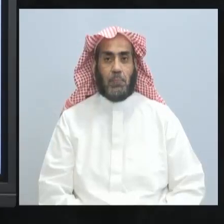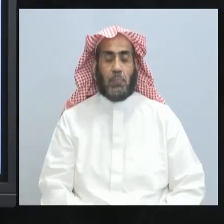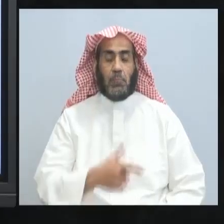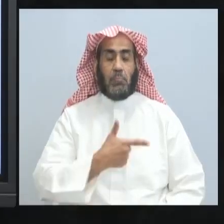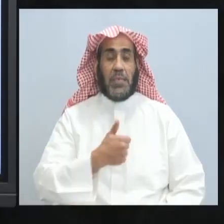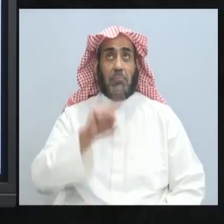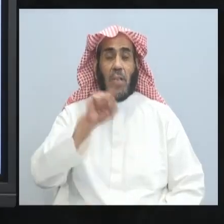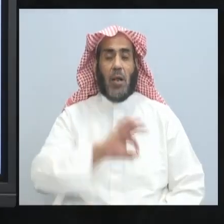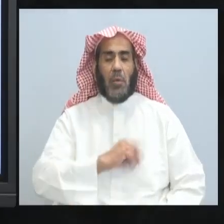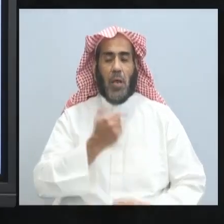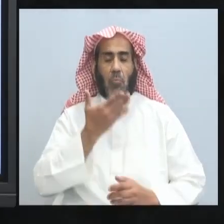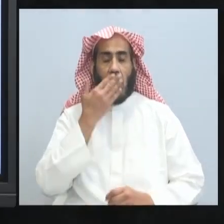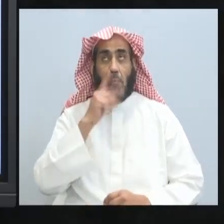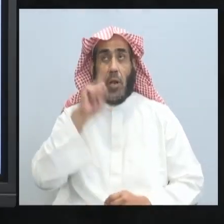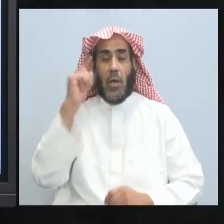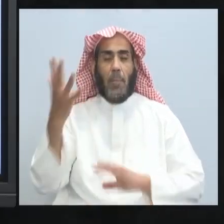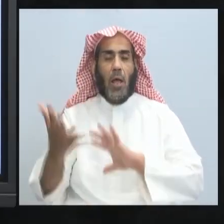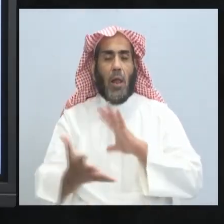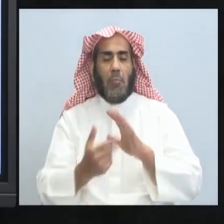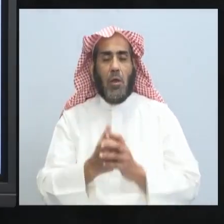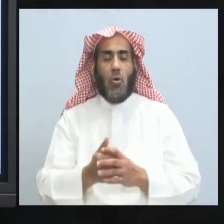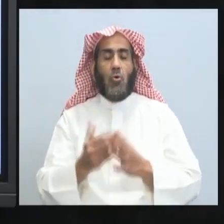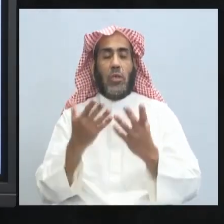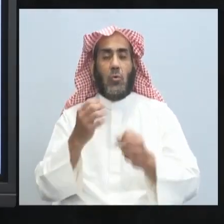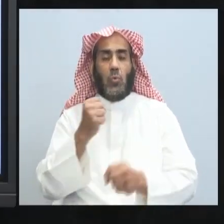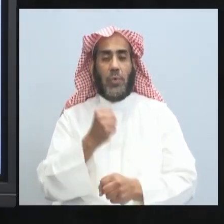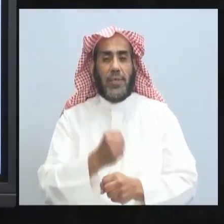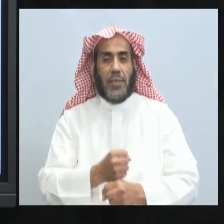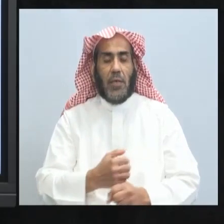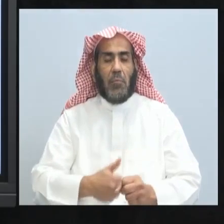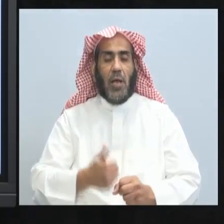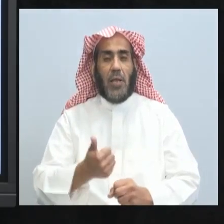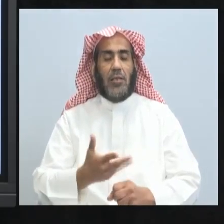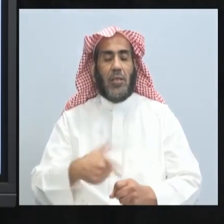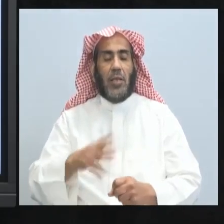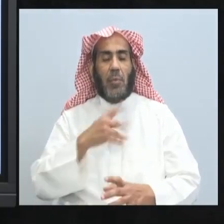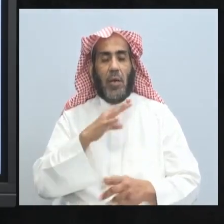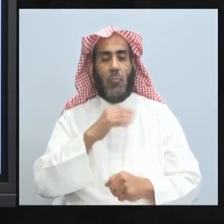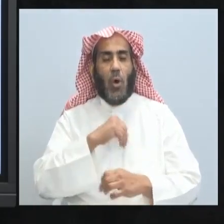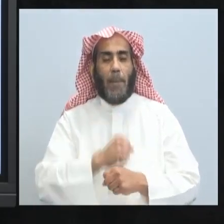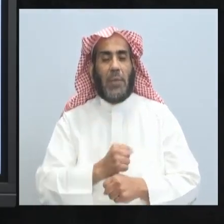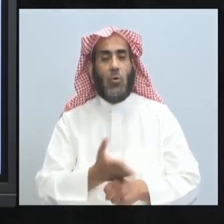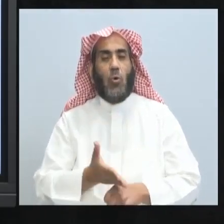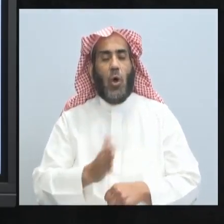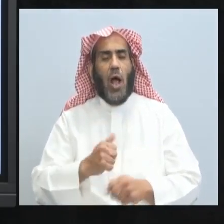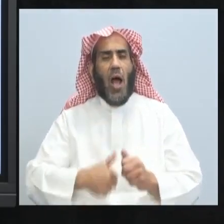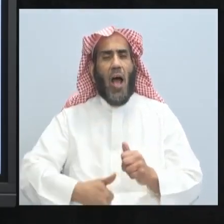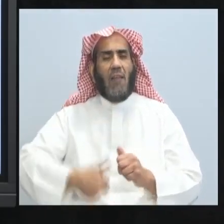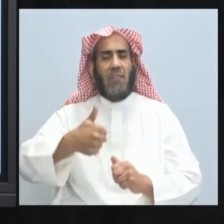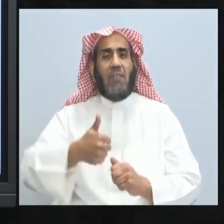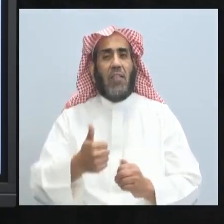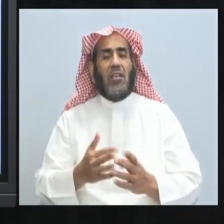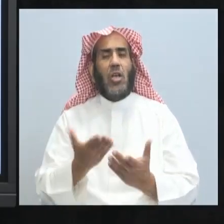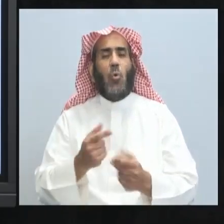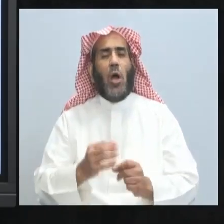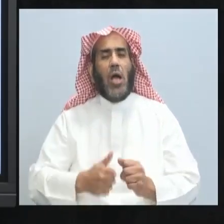بسم الله الرحمن الرحيم الحمد لله رب العالمين والصلاه والسلام على سيدنا ونبينا محمد عليه افضل الصلاتي